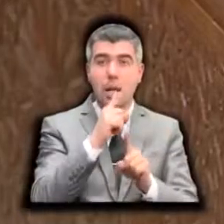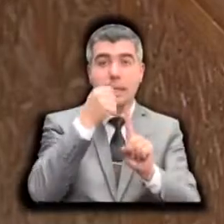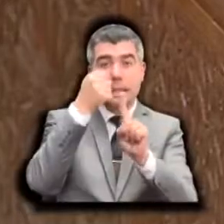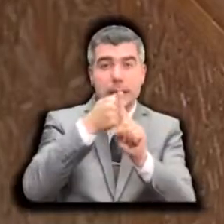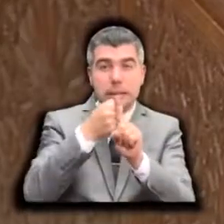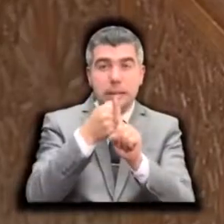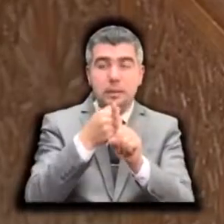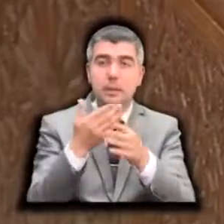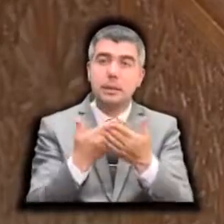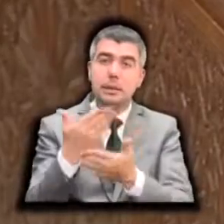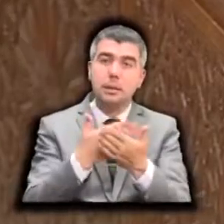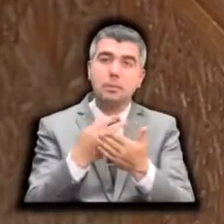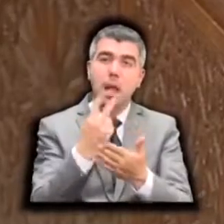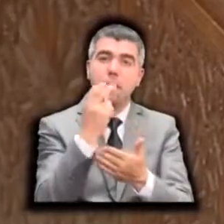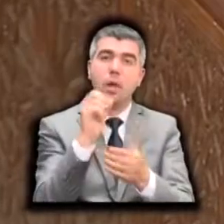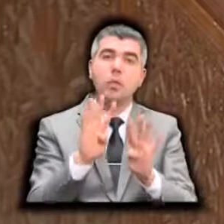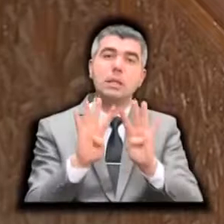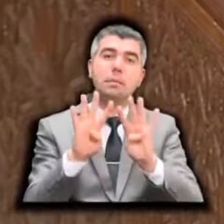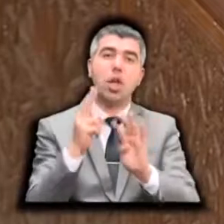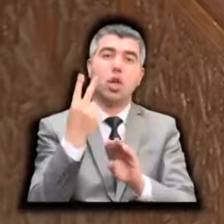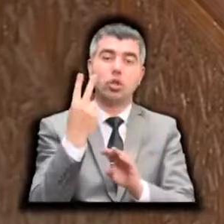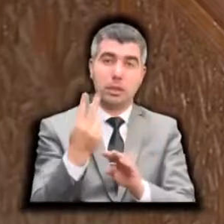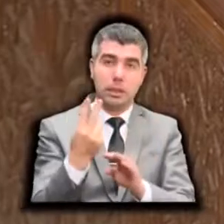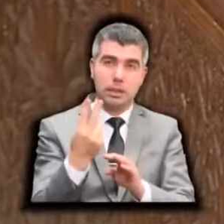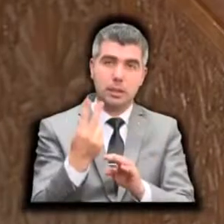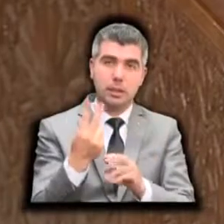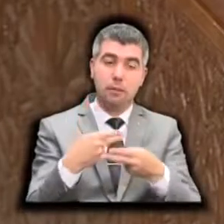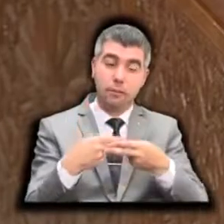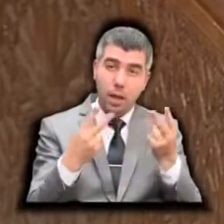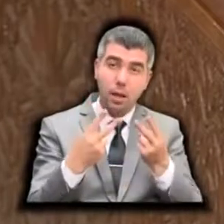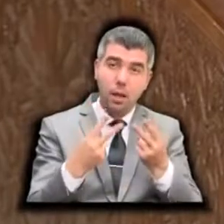للقطاع، رؤية 2028، وهذه الرؤية بطبيعة الحال ستحمل